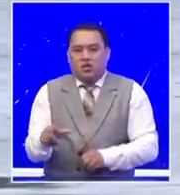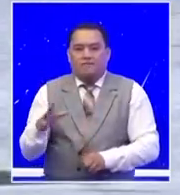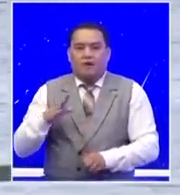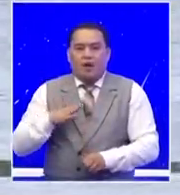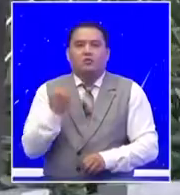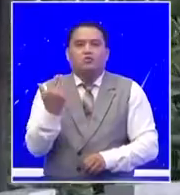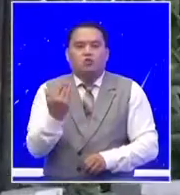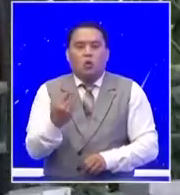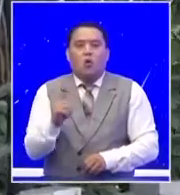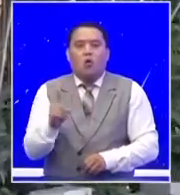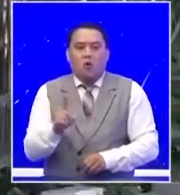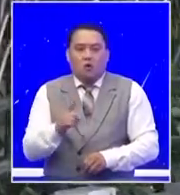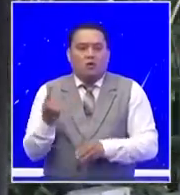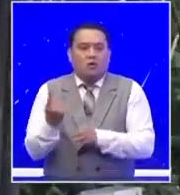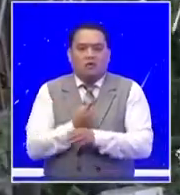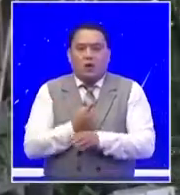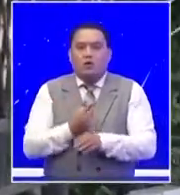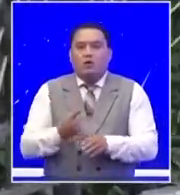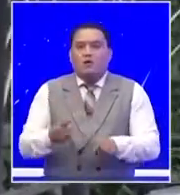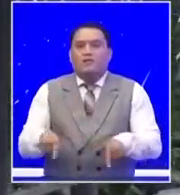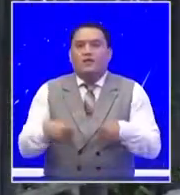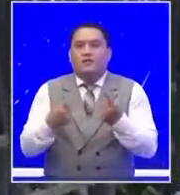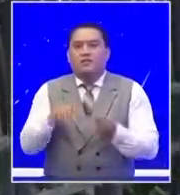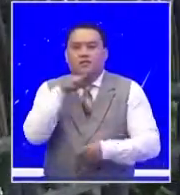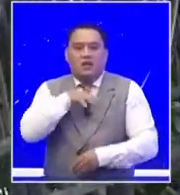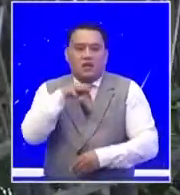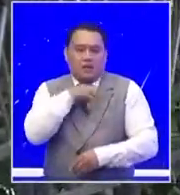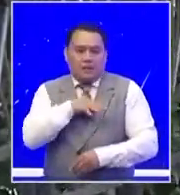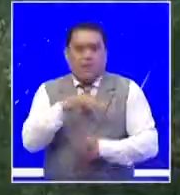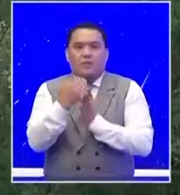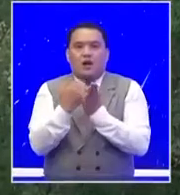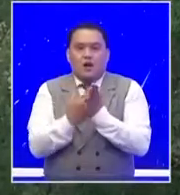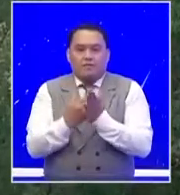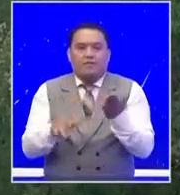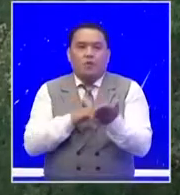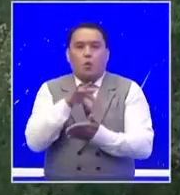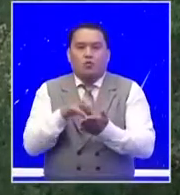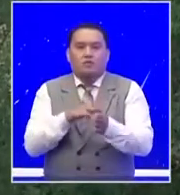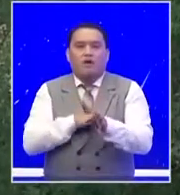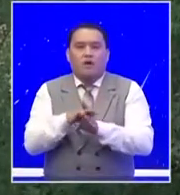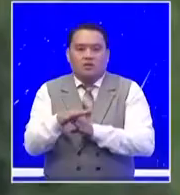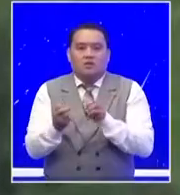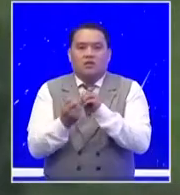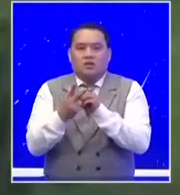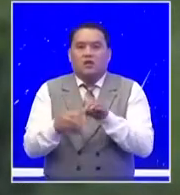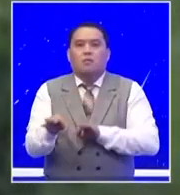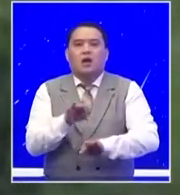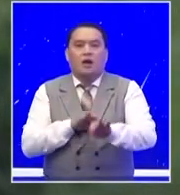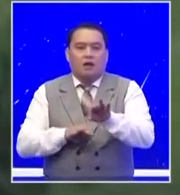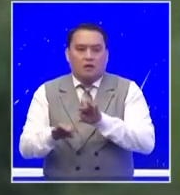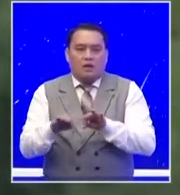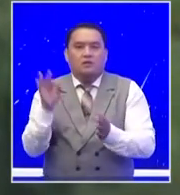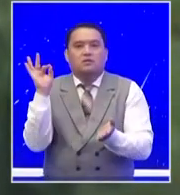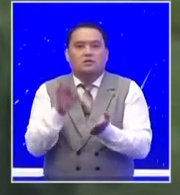местных жителей. Отмечу, это не единственное преображение Текеле по ДКЗ. По программе в городе реализуется еще 13 проектов. На